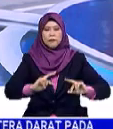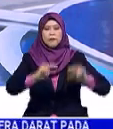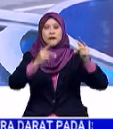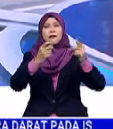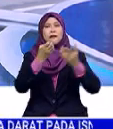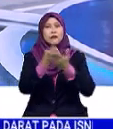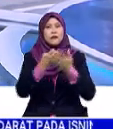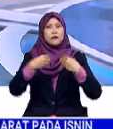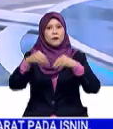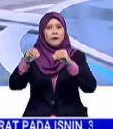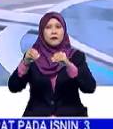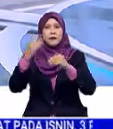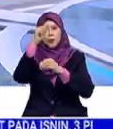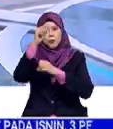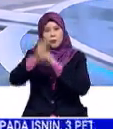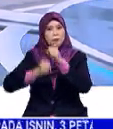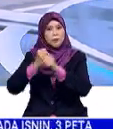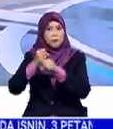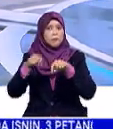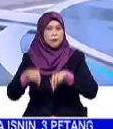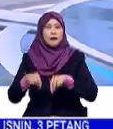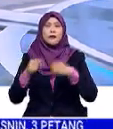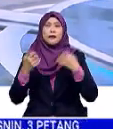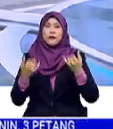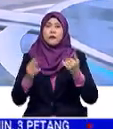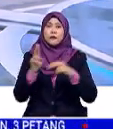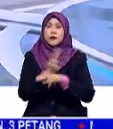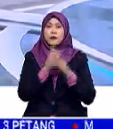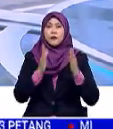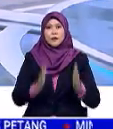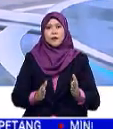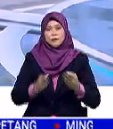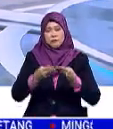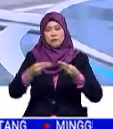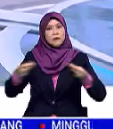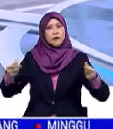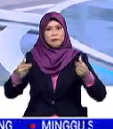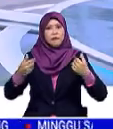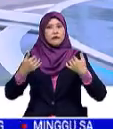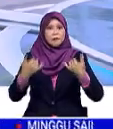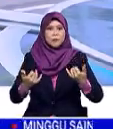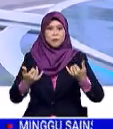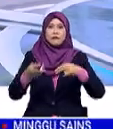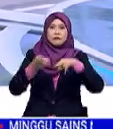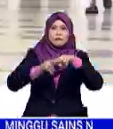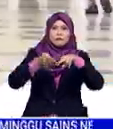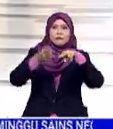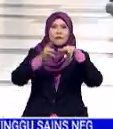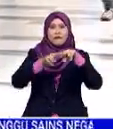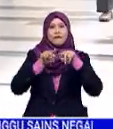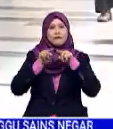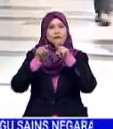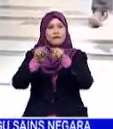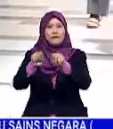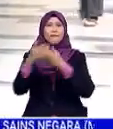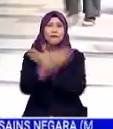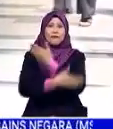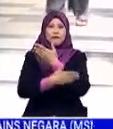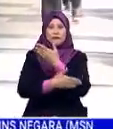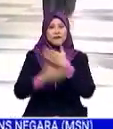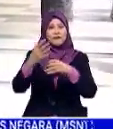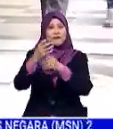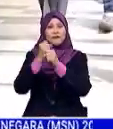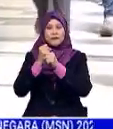pada separuh pertama tahun ini. Keyakinan pengguna terhadap pasaran hartanah juga dijangka bertambah selari usaha negara untuk